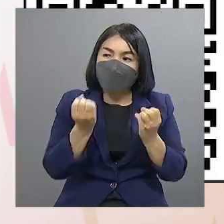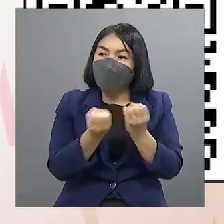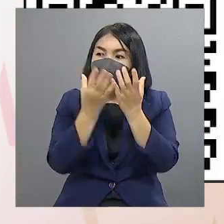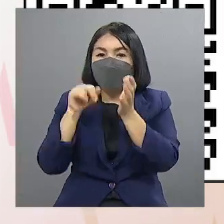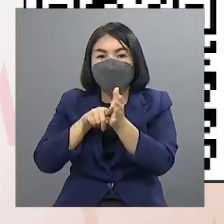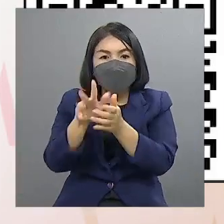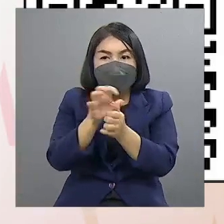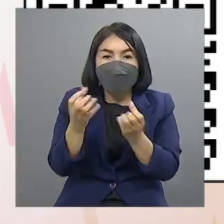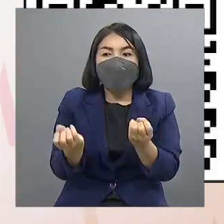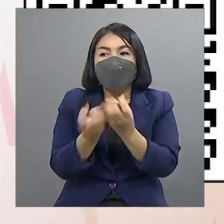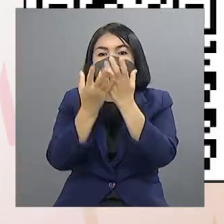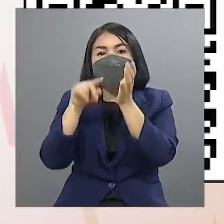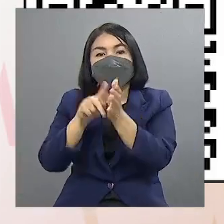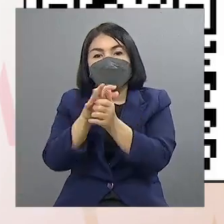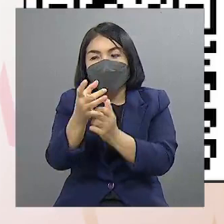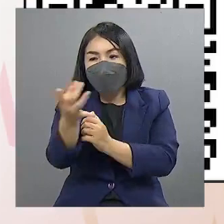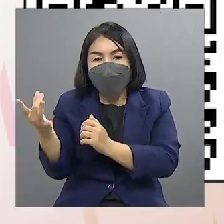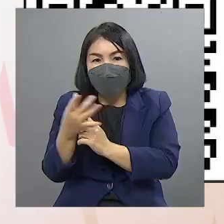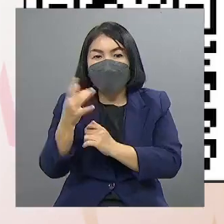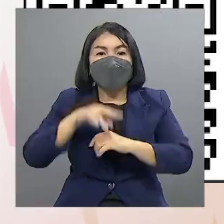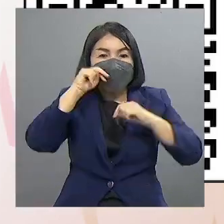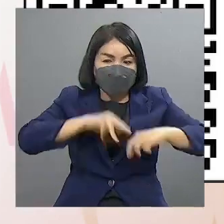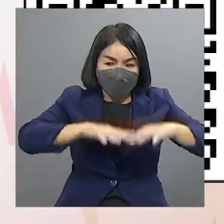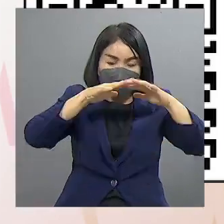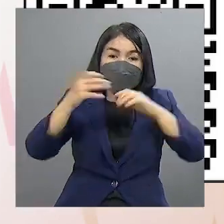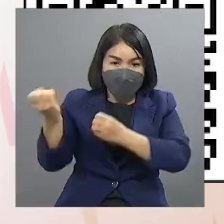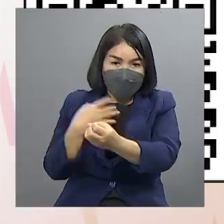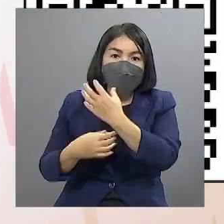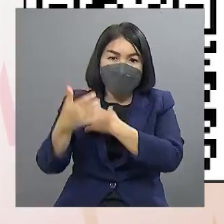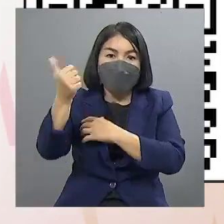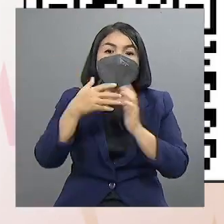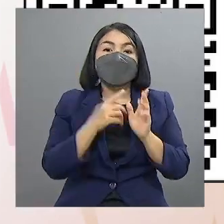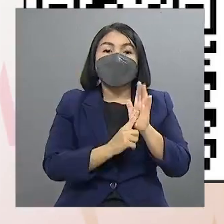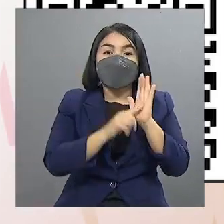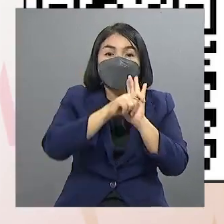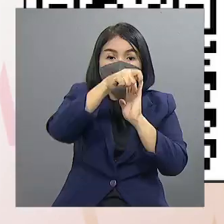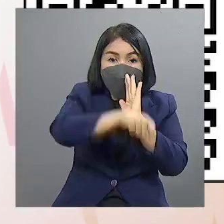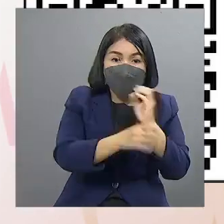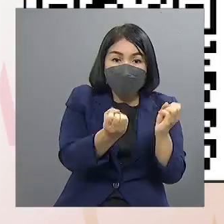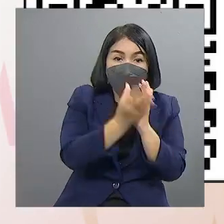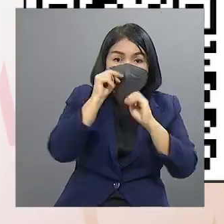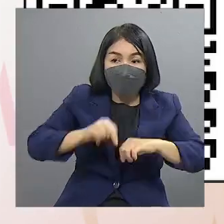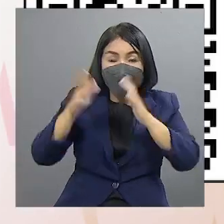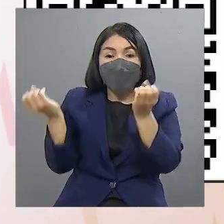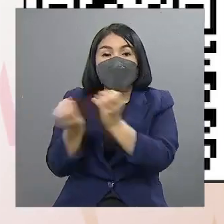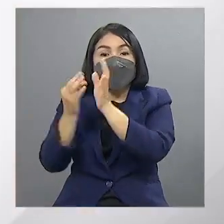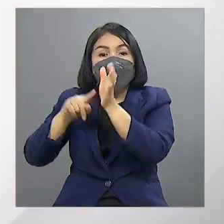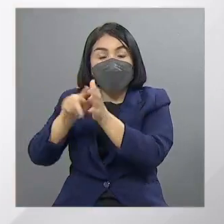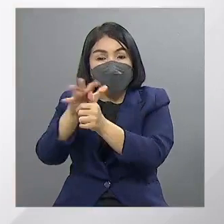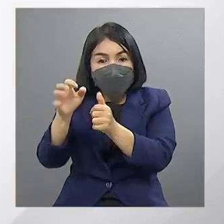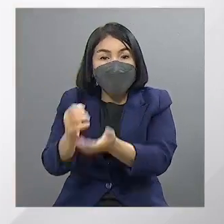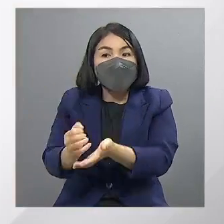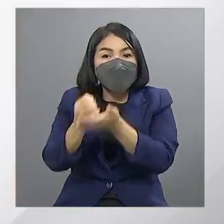ถานการณ์โควิด19ช่วงนี้เนี่ยบวกน้ำท่วมไปด้วยอย่างคุณพลอยอยู่โคราชเนี่ยคือเจอน้ำท่วมด้วยนะที่ร้านก็ต้องช่วยกันเป็นปากเป็นเสีย